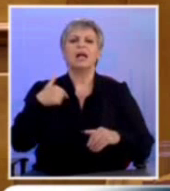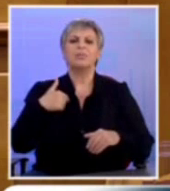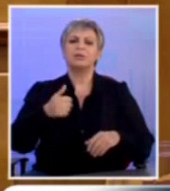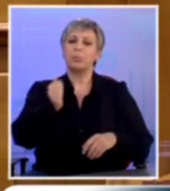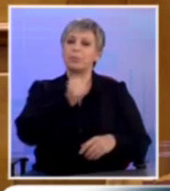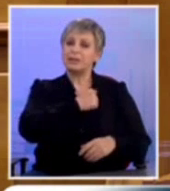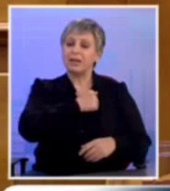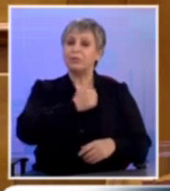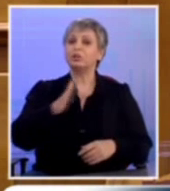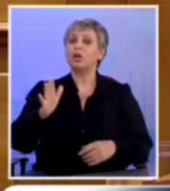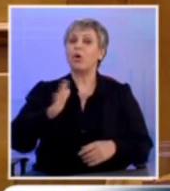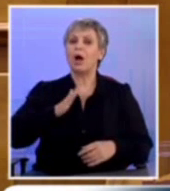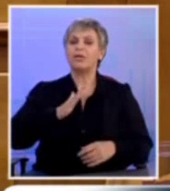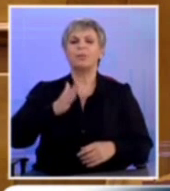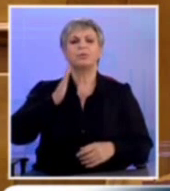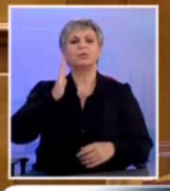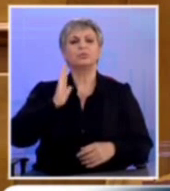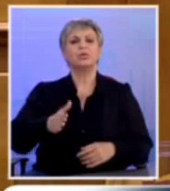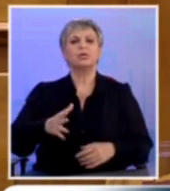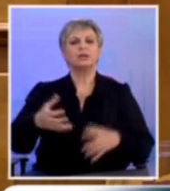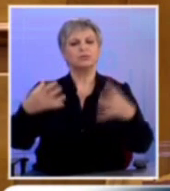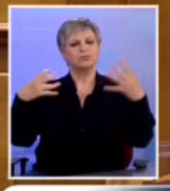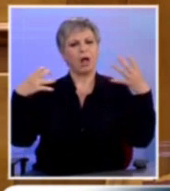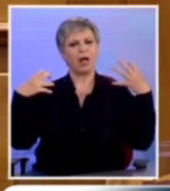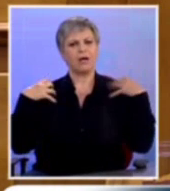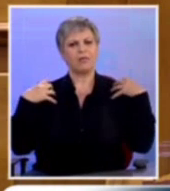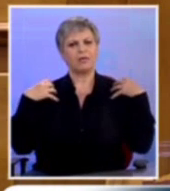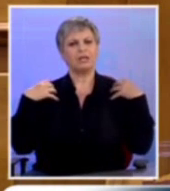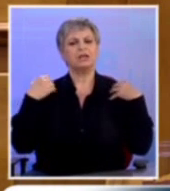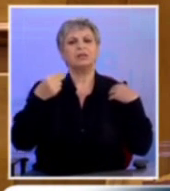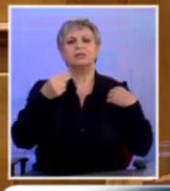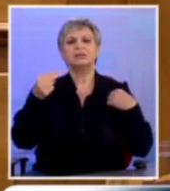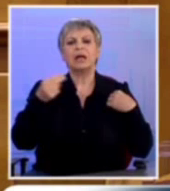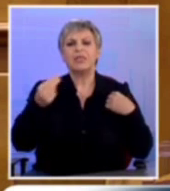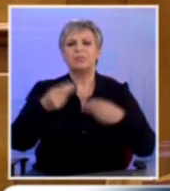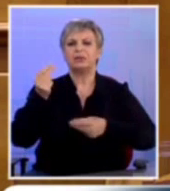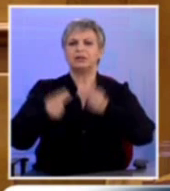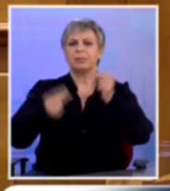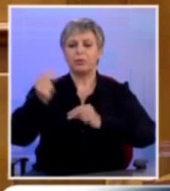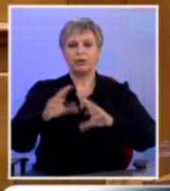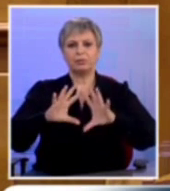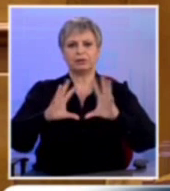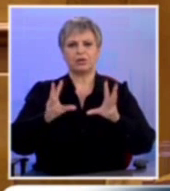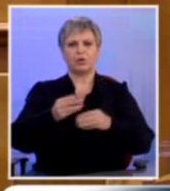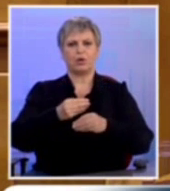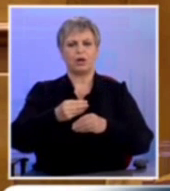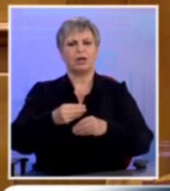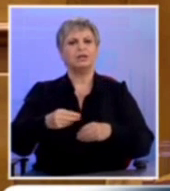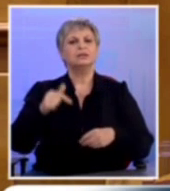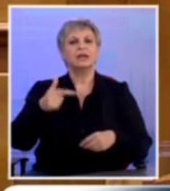προβλήματά του. Η ηθική της ευθύνης, λοιπόν, απέναντι στα προβλήματά μας, απέναντι στα